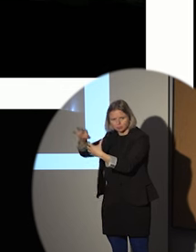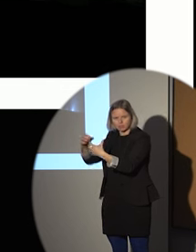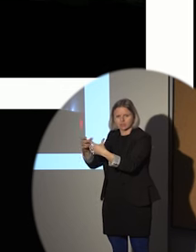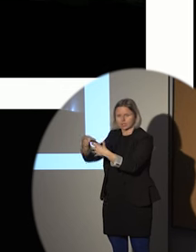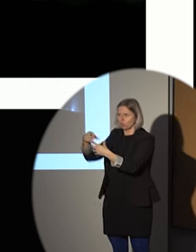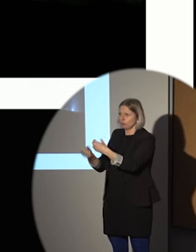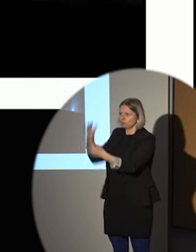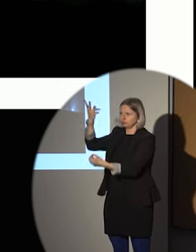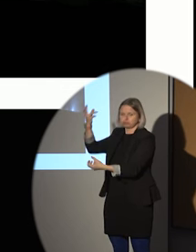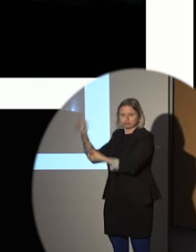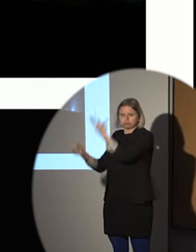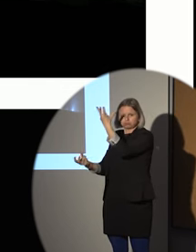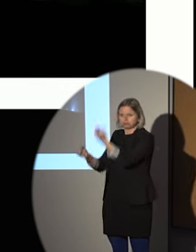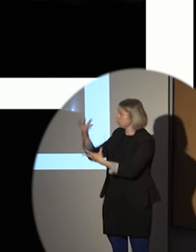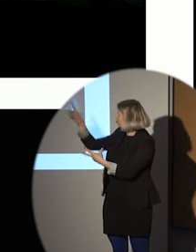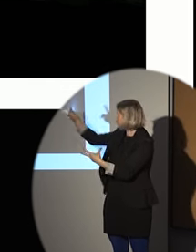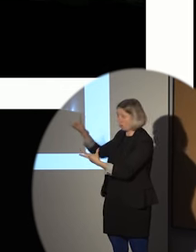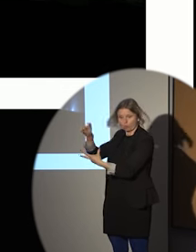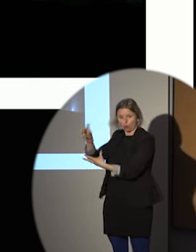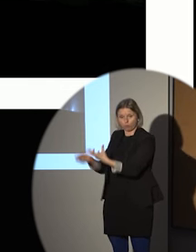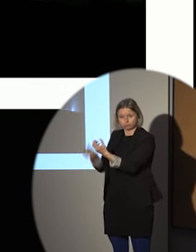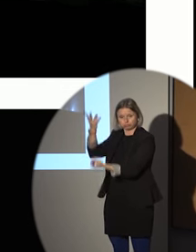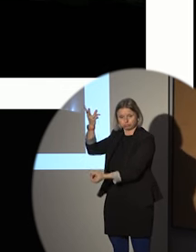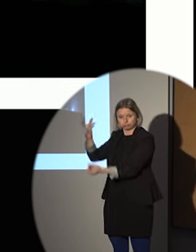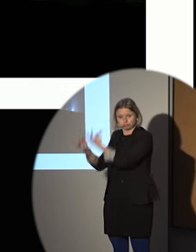peuvent arriver jusqu'aux anneaux de Saturne. Donc il y a de l'eau liquide